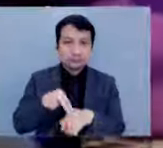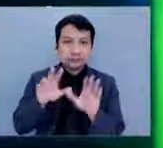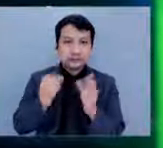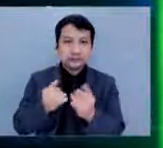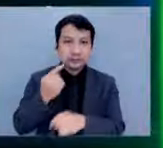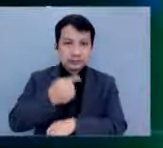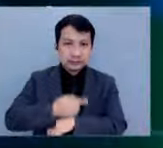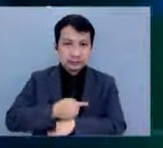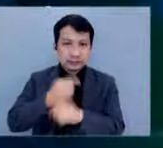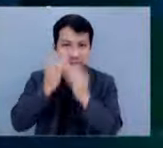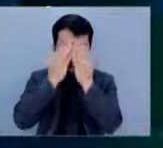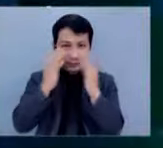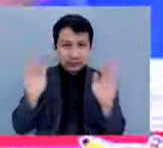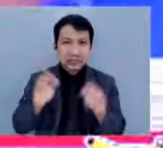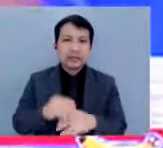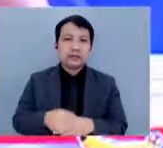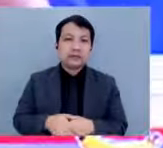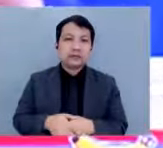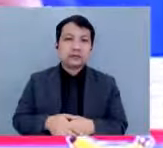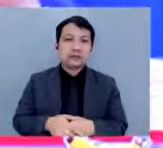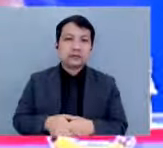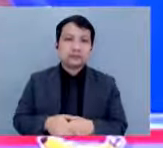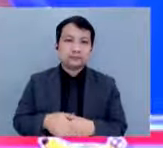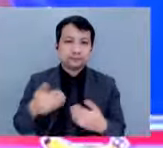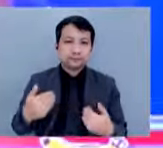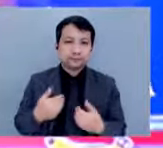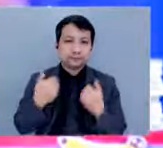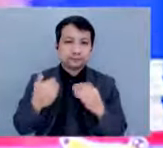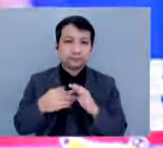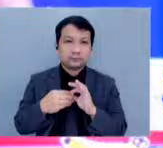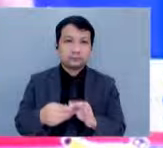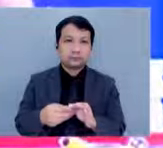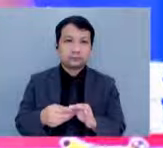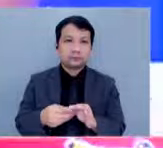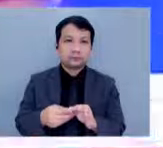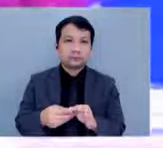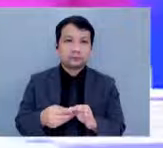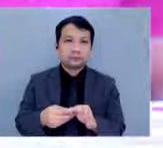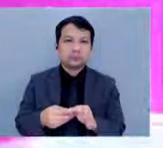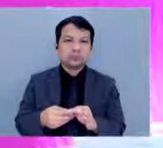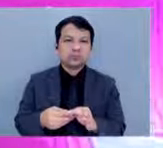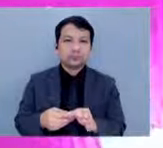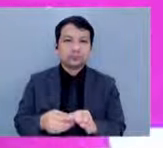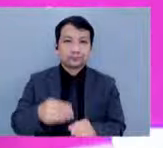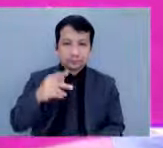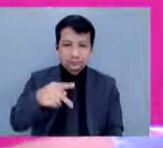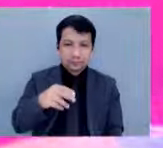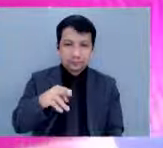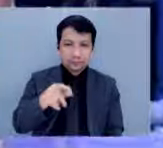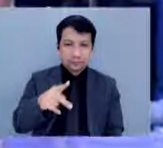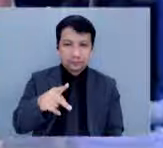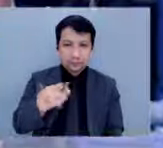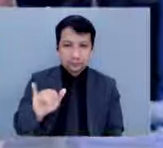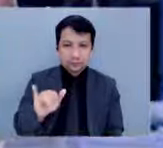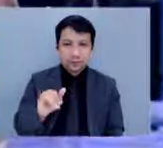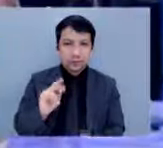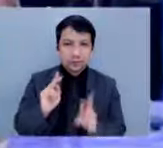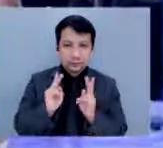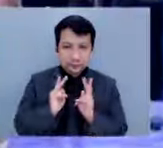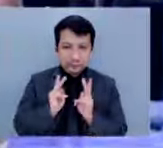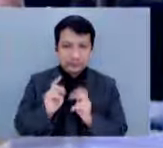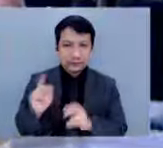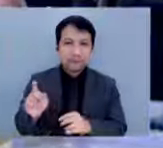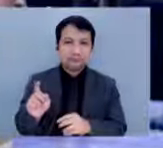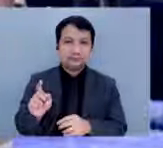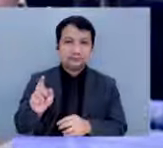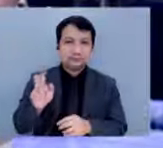EB. Nakisaya ang young actor sa segment na Pera Fee. Todo kinigtuloy si legit Dabbercads Riza